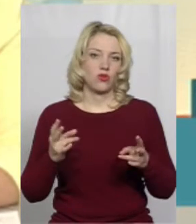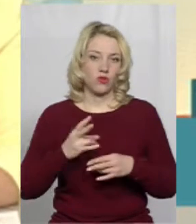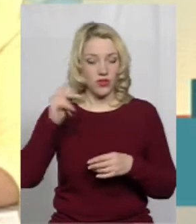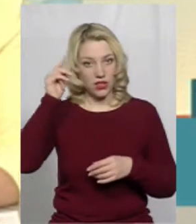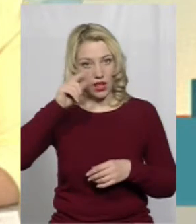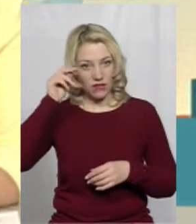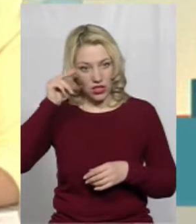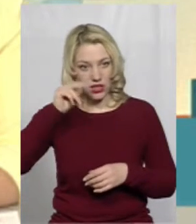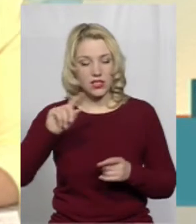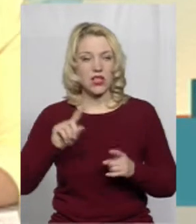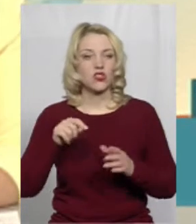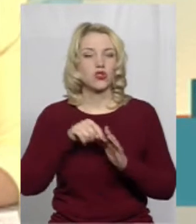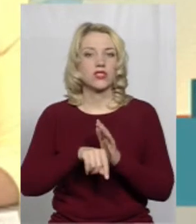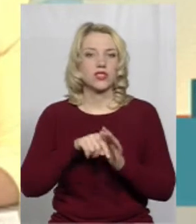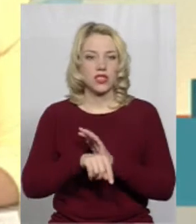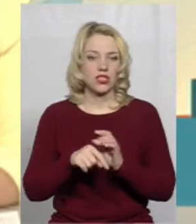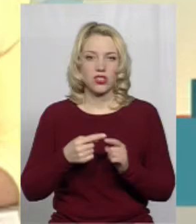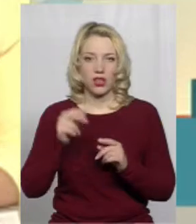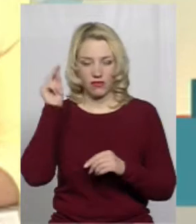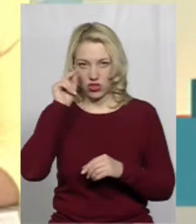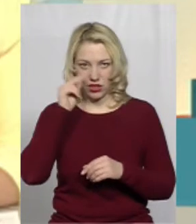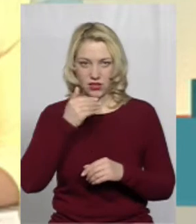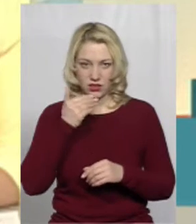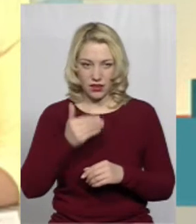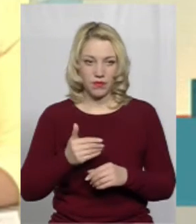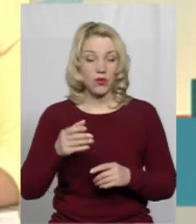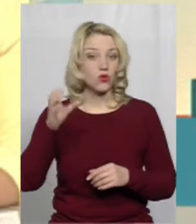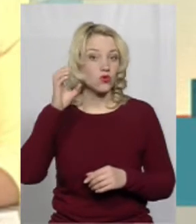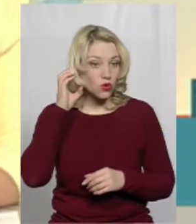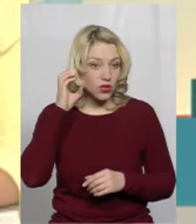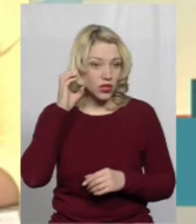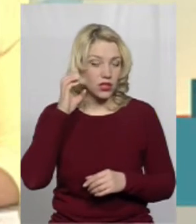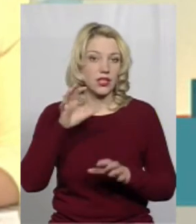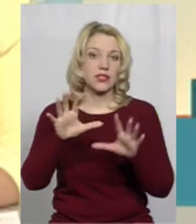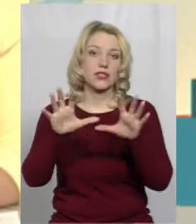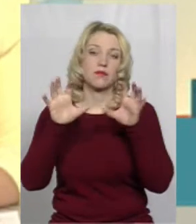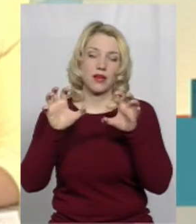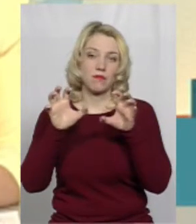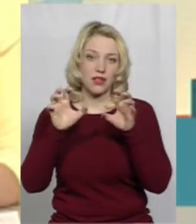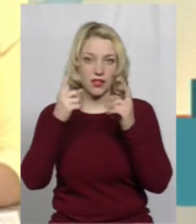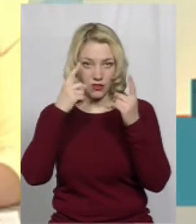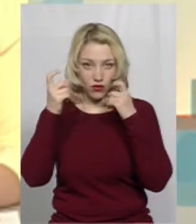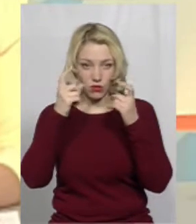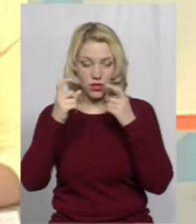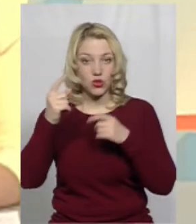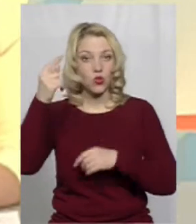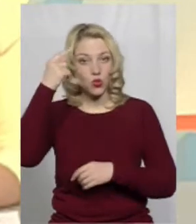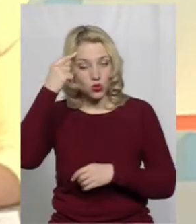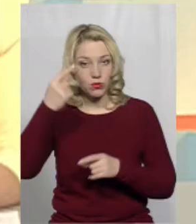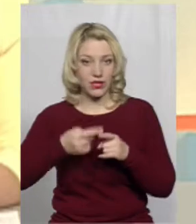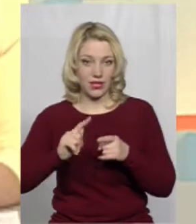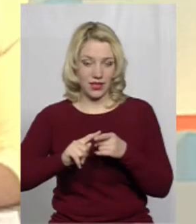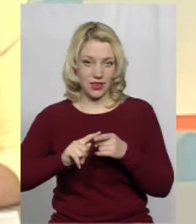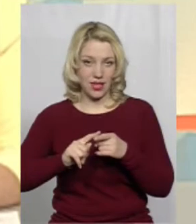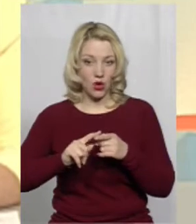навчатися. Але що значить в такому сенсі навчатися? Слухати, сприймати інформацію, думати над